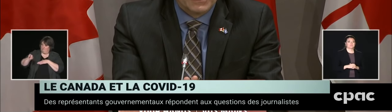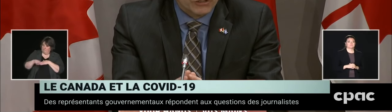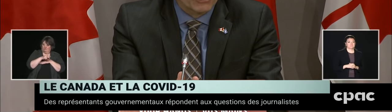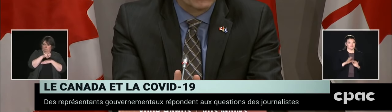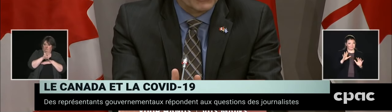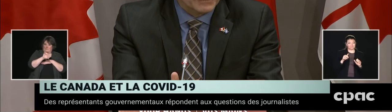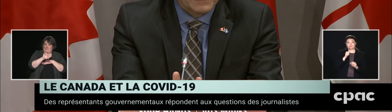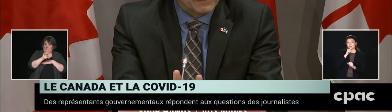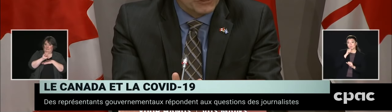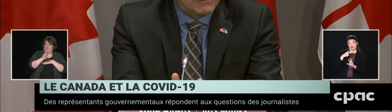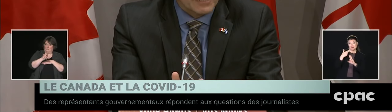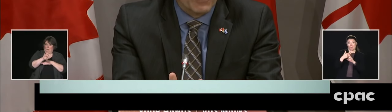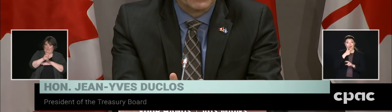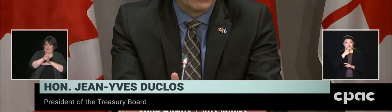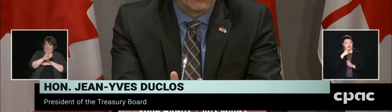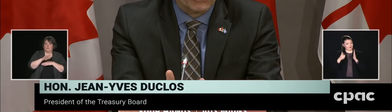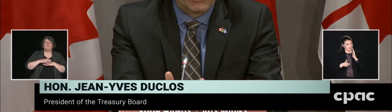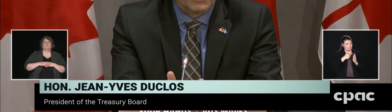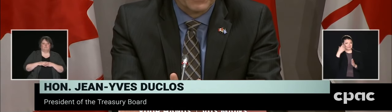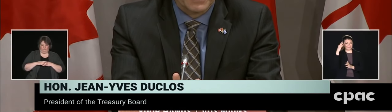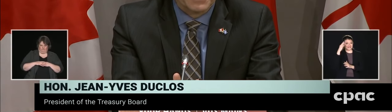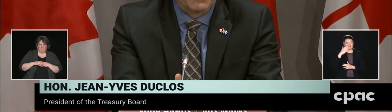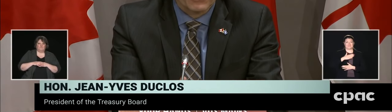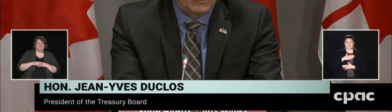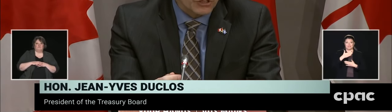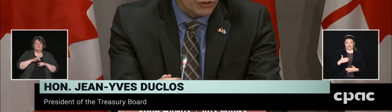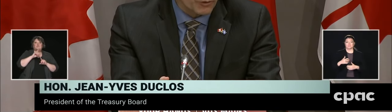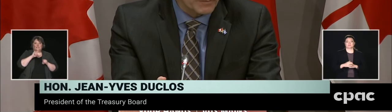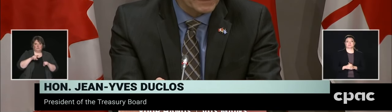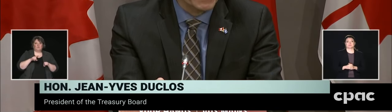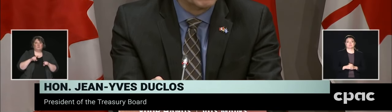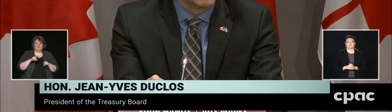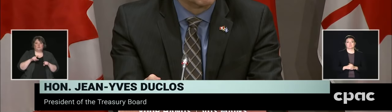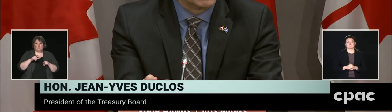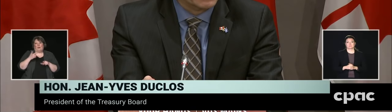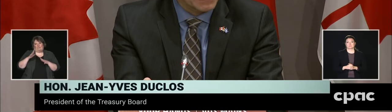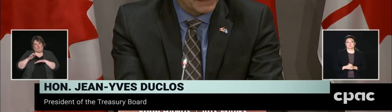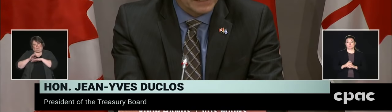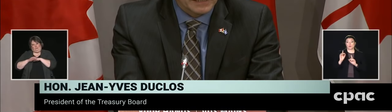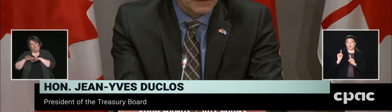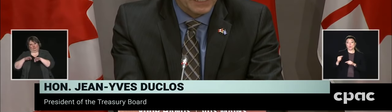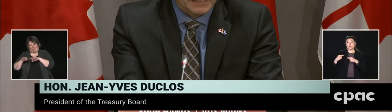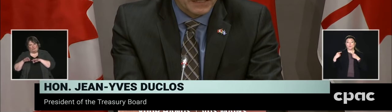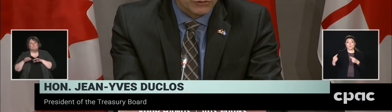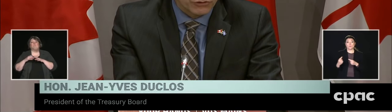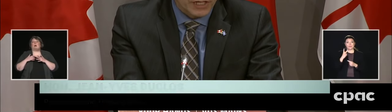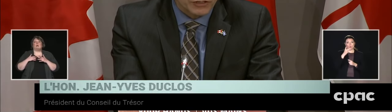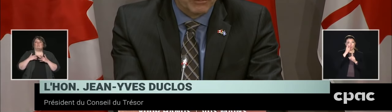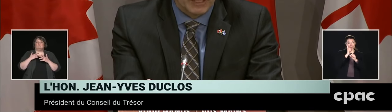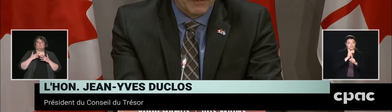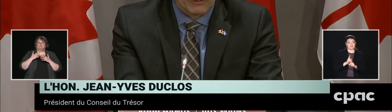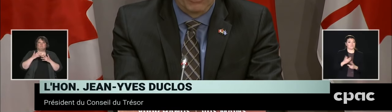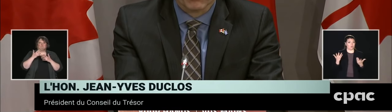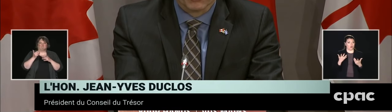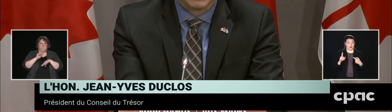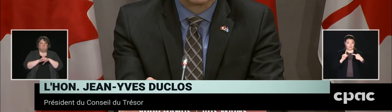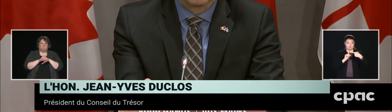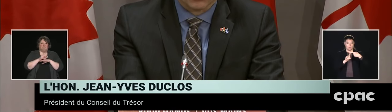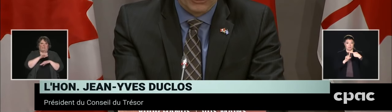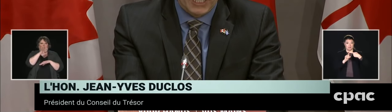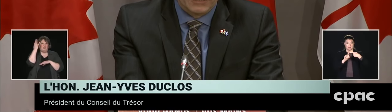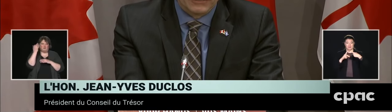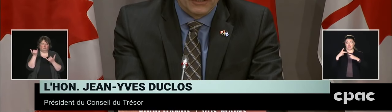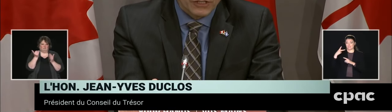Buzetti, il y a deux objectifs absolument importants qu'on a suivis dès le début. Le premier, c'est de mettre en place la prestation canadienne d'urgence pour répondre aux